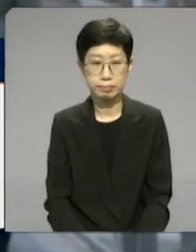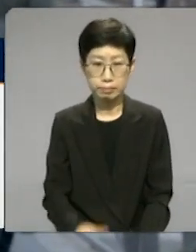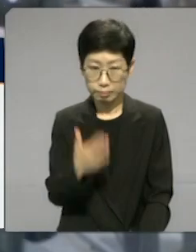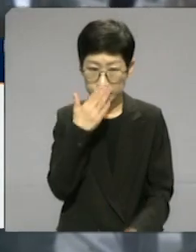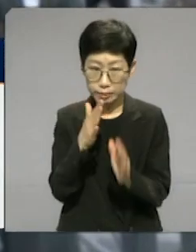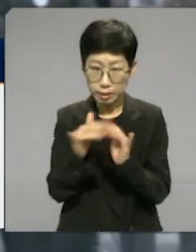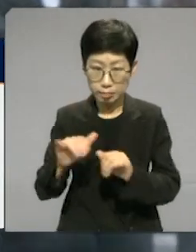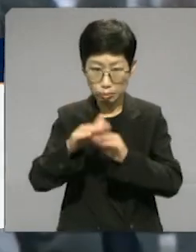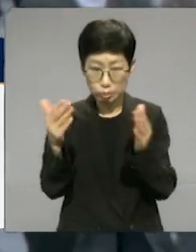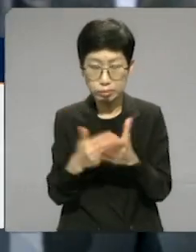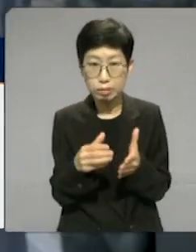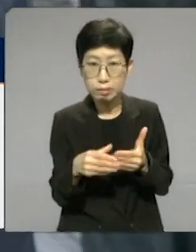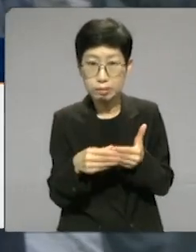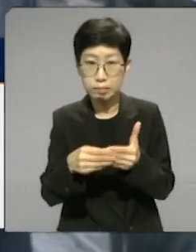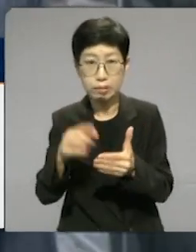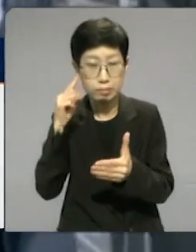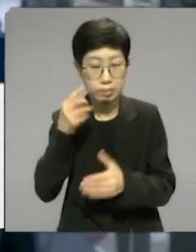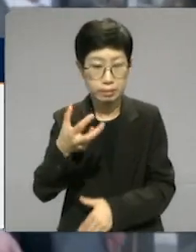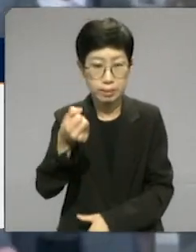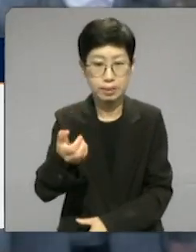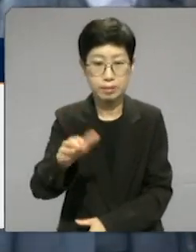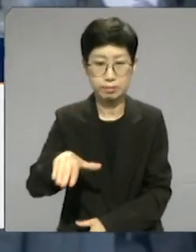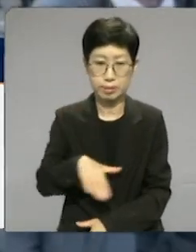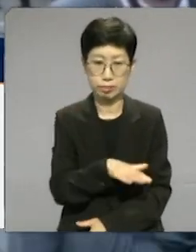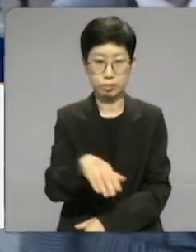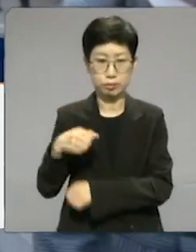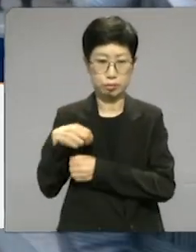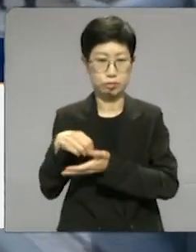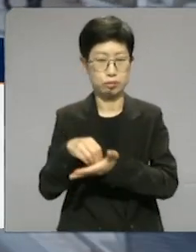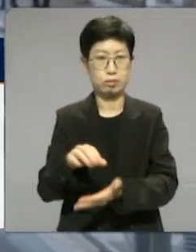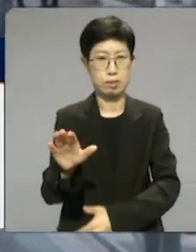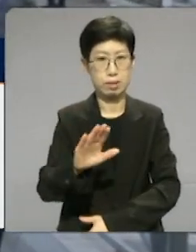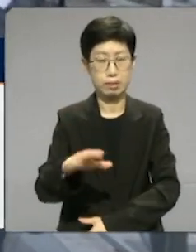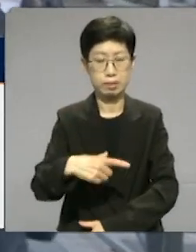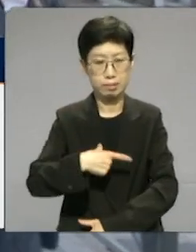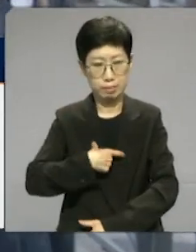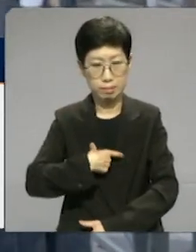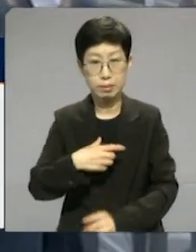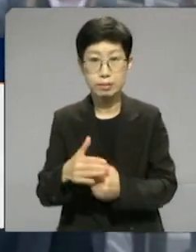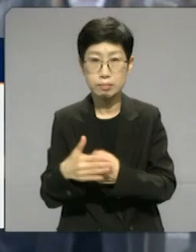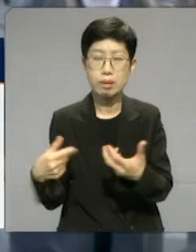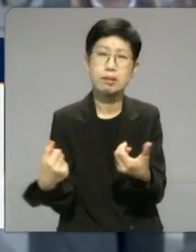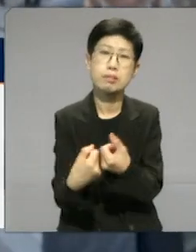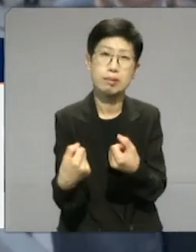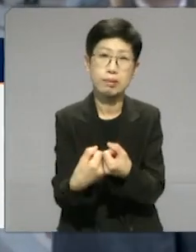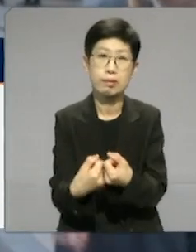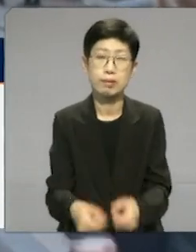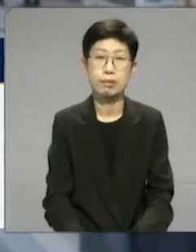Jews. And they want to take us all.